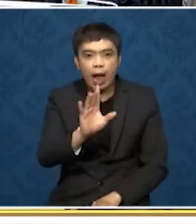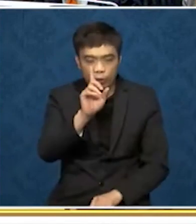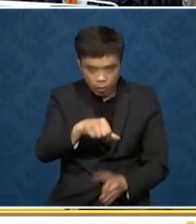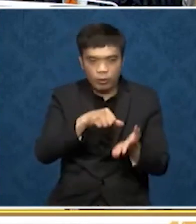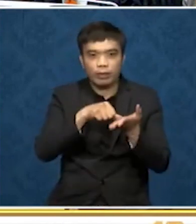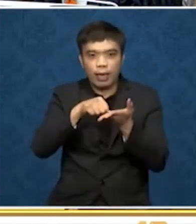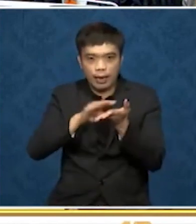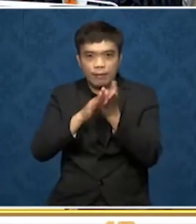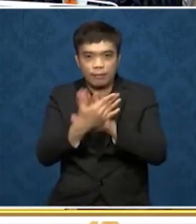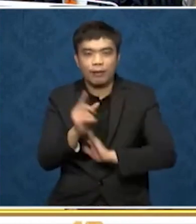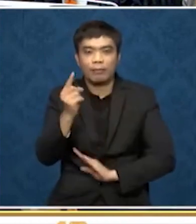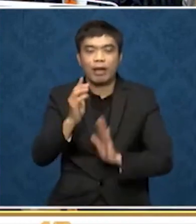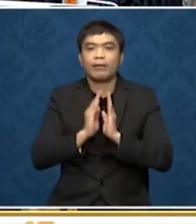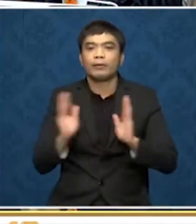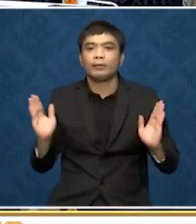ขอบคุณ